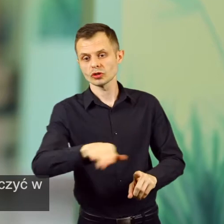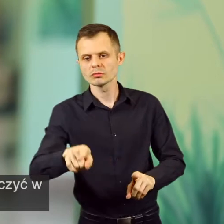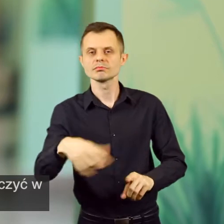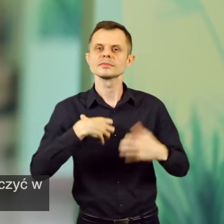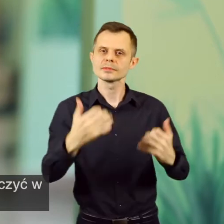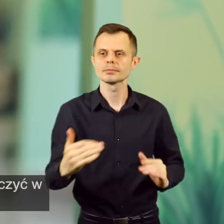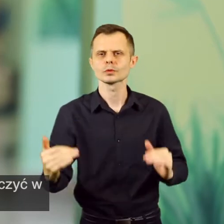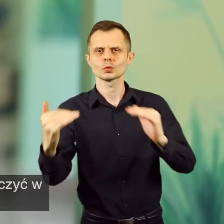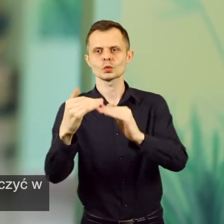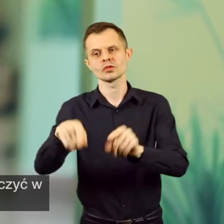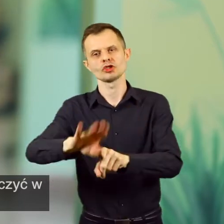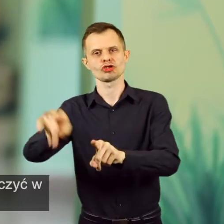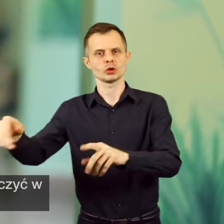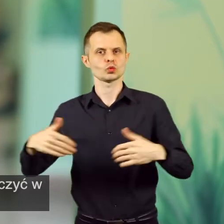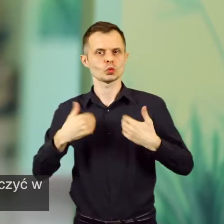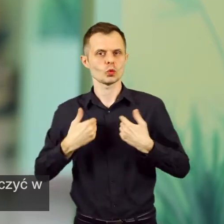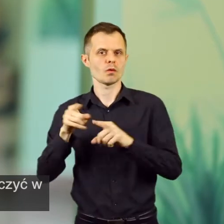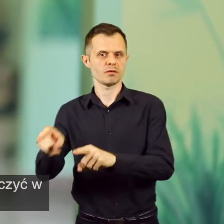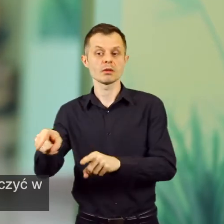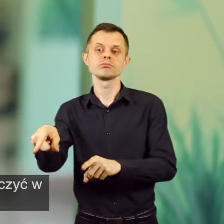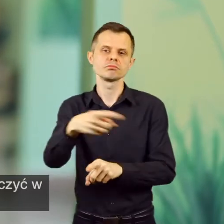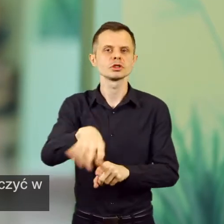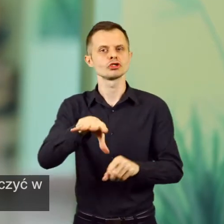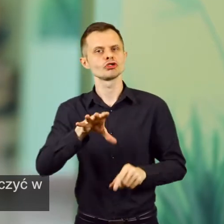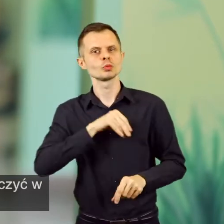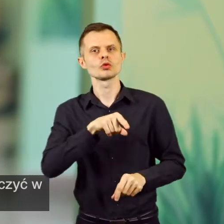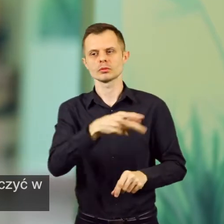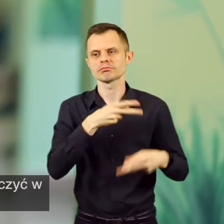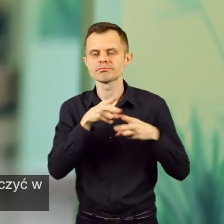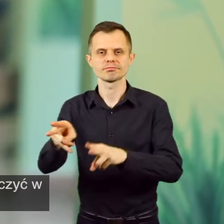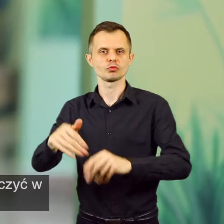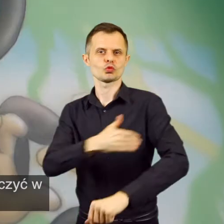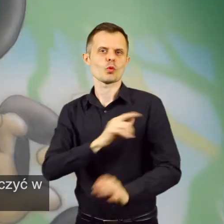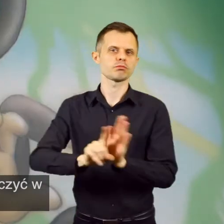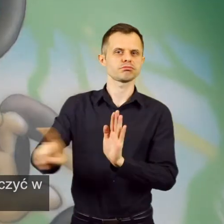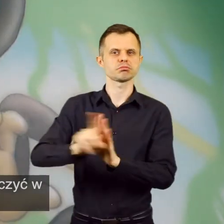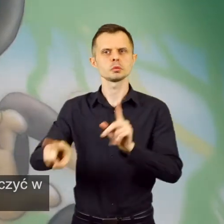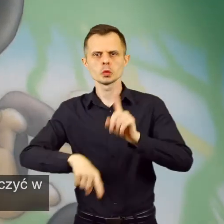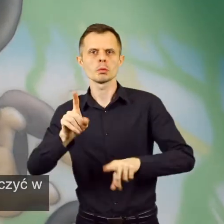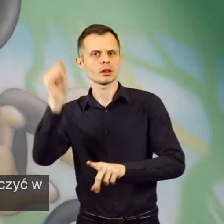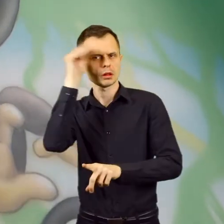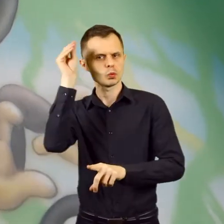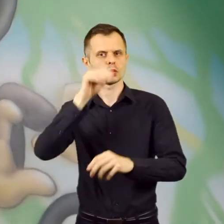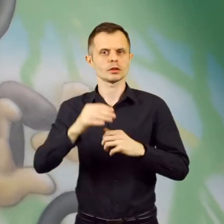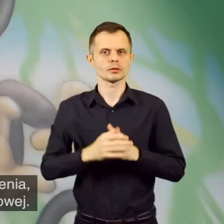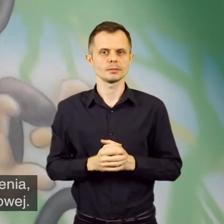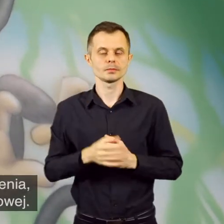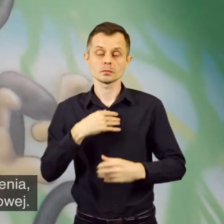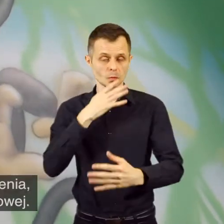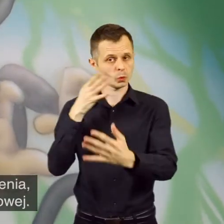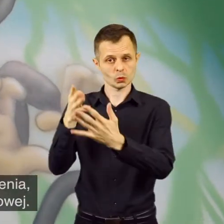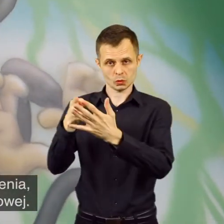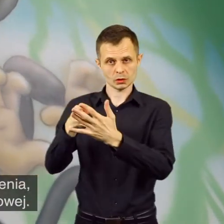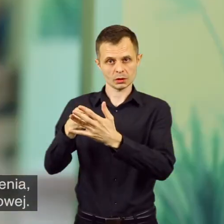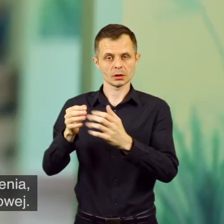tymi, które nie mają żadnych zaburzeń, mogły uczestniczyć w życiu szkolnym i nabywać wiedzę szkolną.